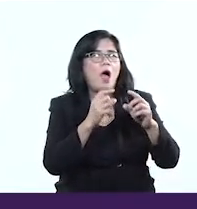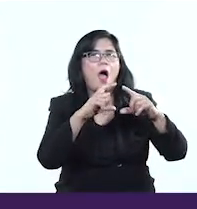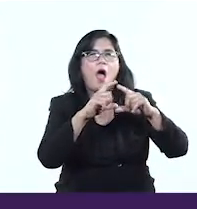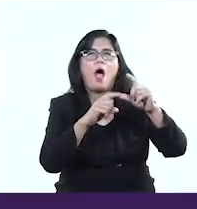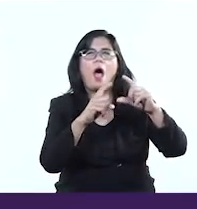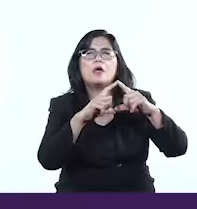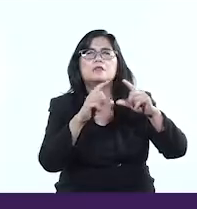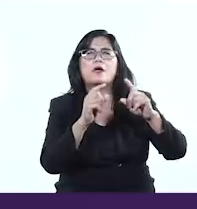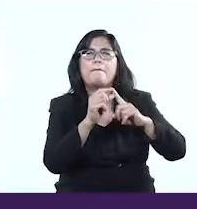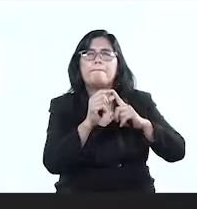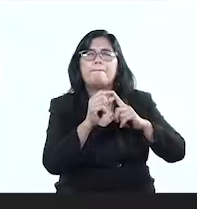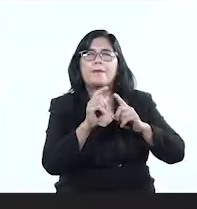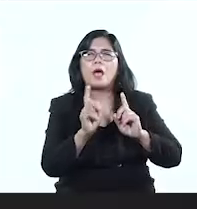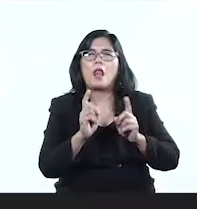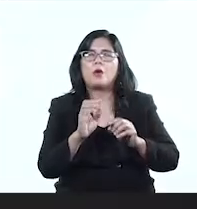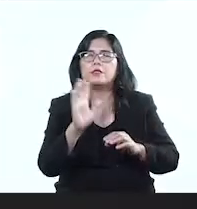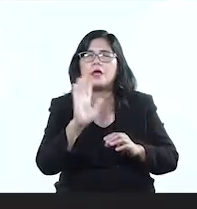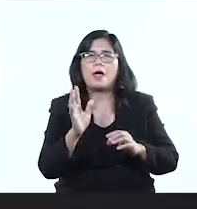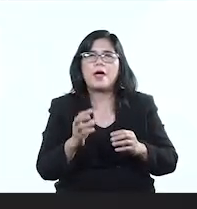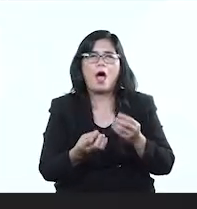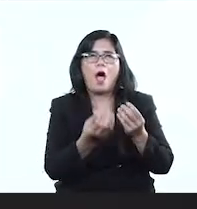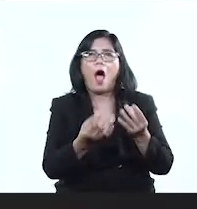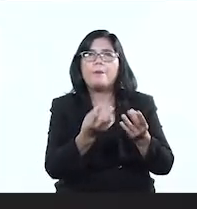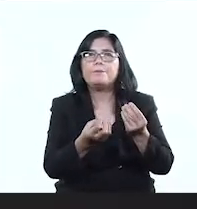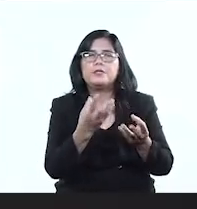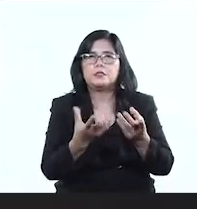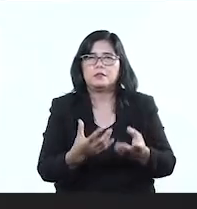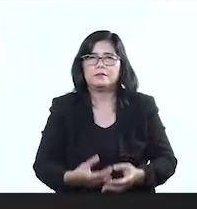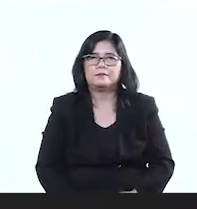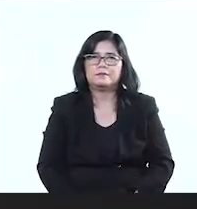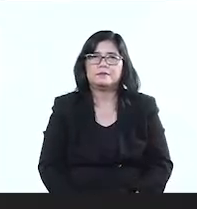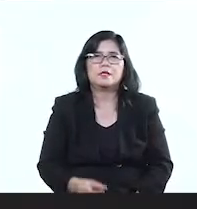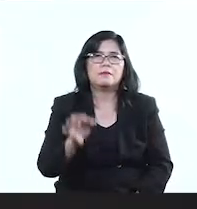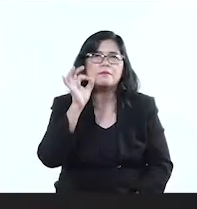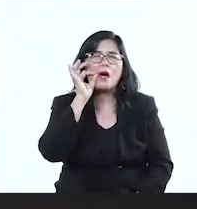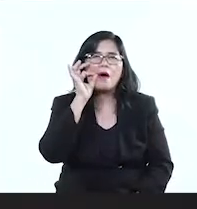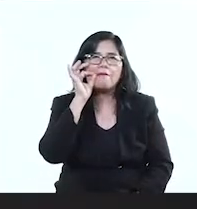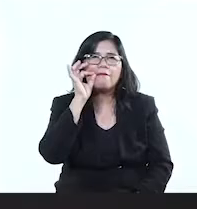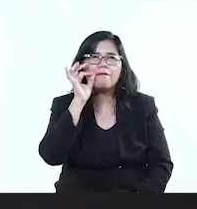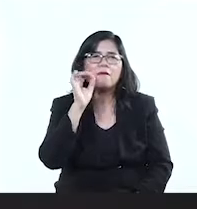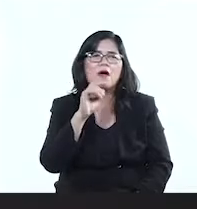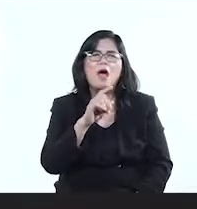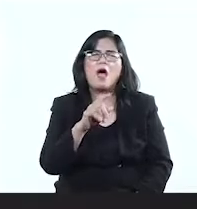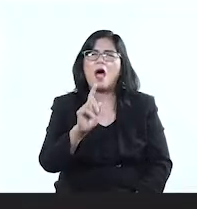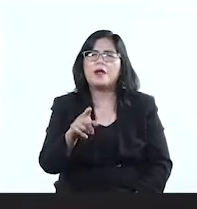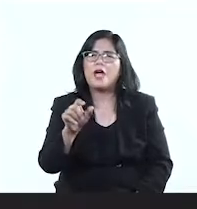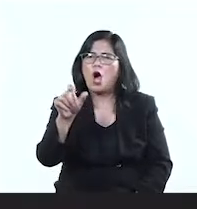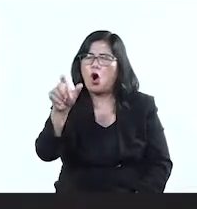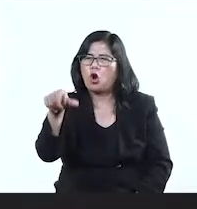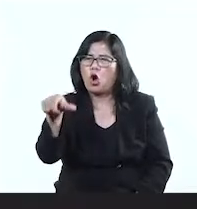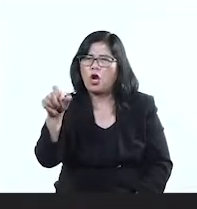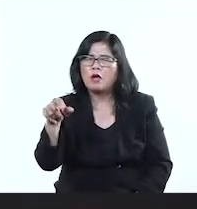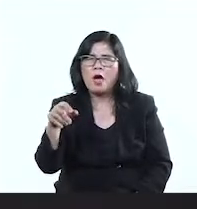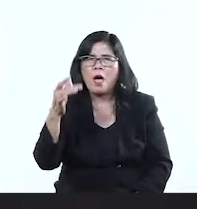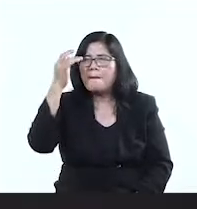Hai Kalau tidak ada api Hai Tadi sore udah bilang ini Hai kadangkala memang ada orang-orang yang ahli bikin Asep